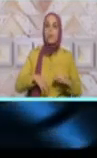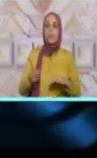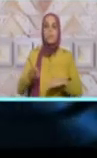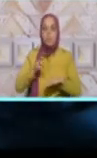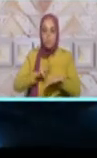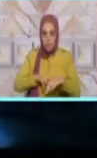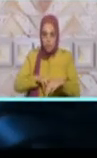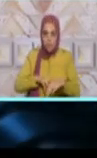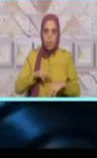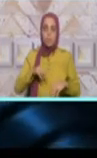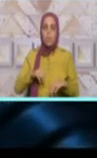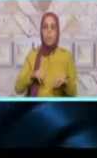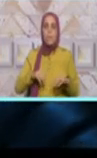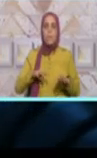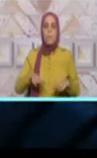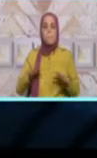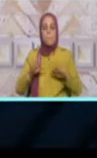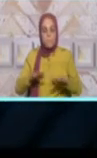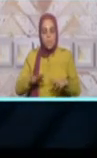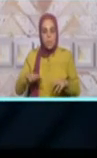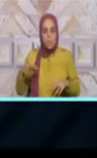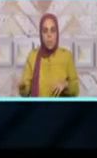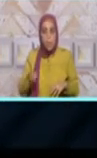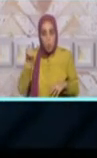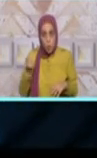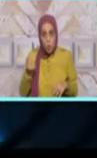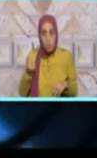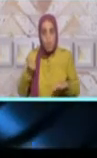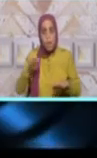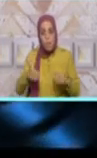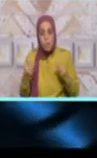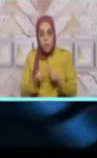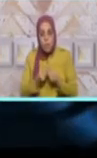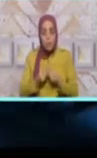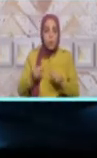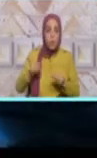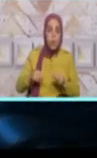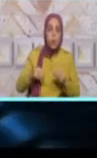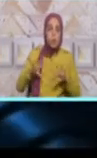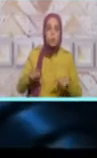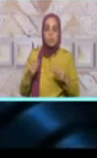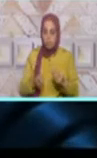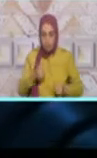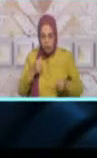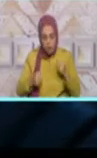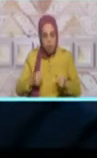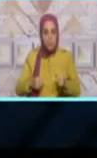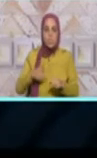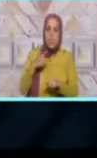ايضا يعني بيوفر فيما يتعلق بعمليات استهلاك الوقود التقليدي زي